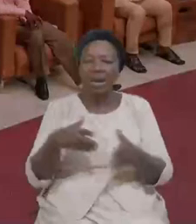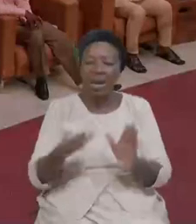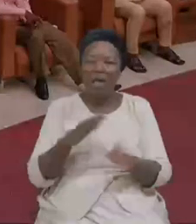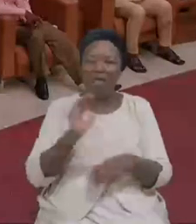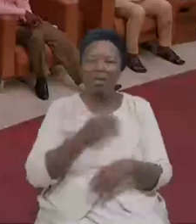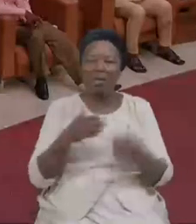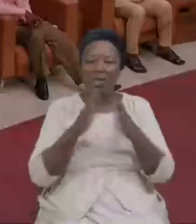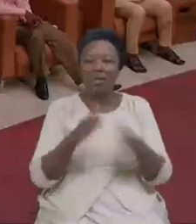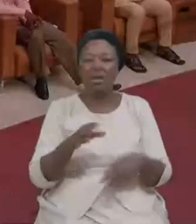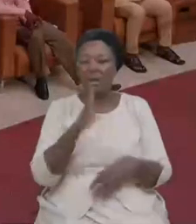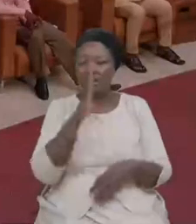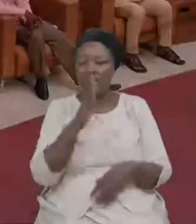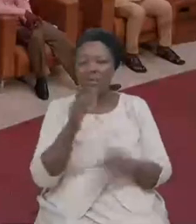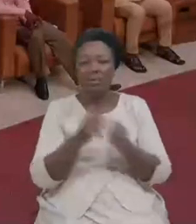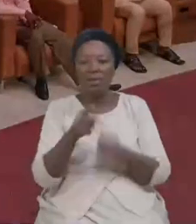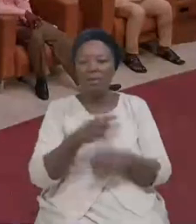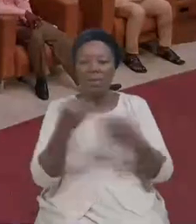décision,